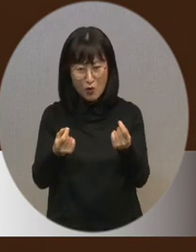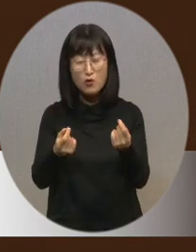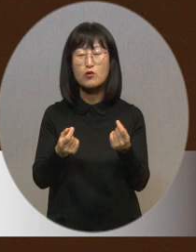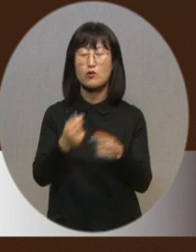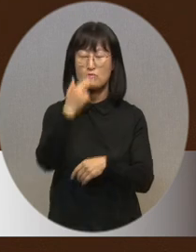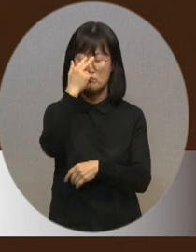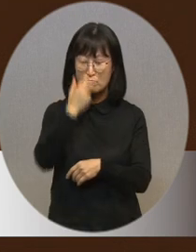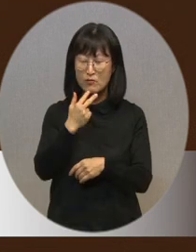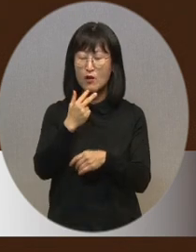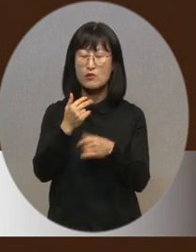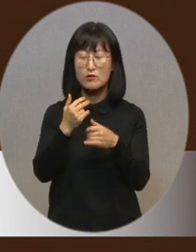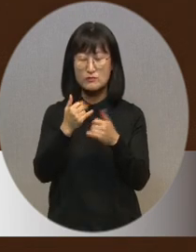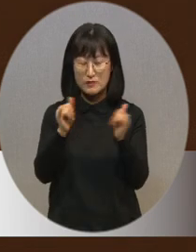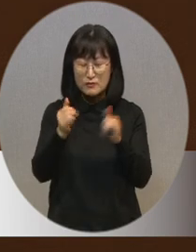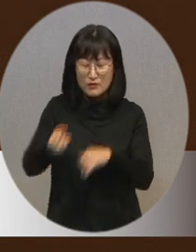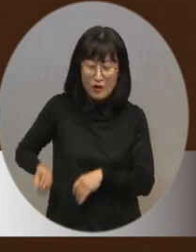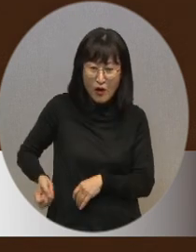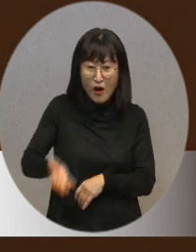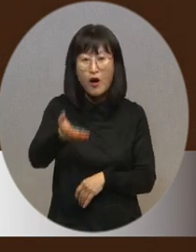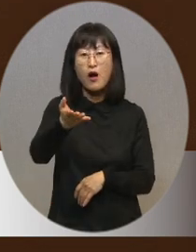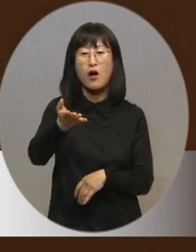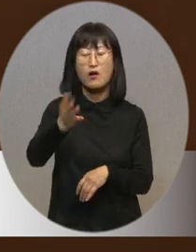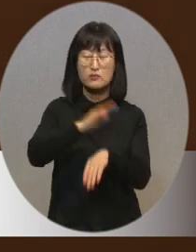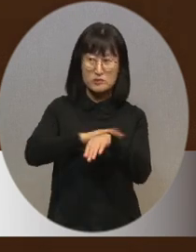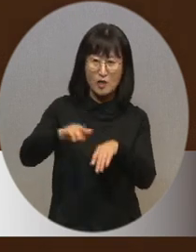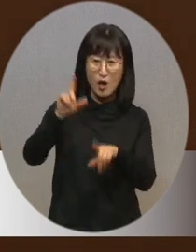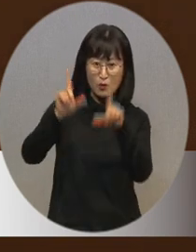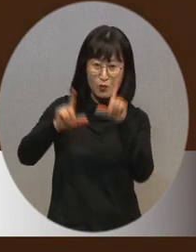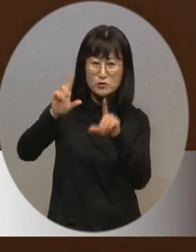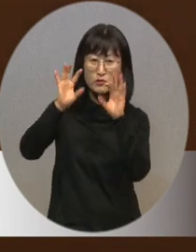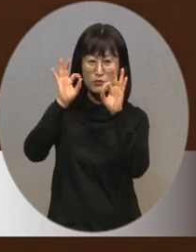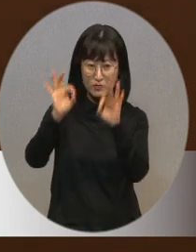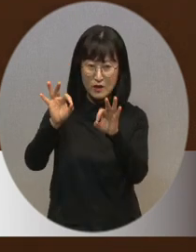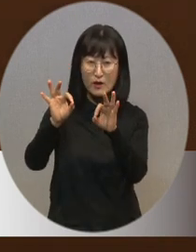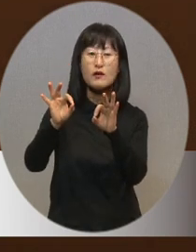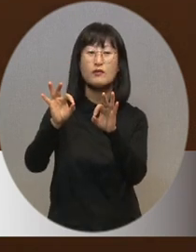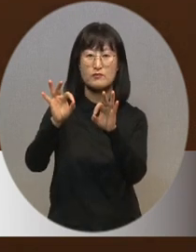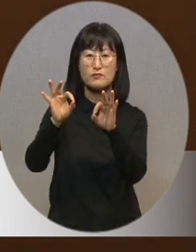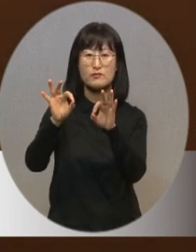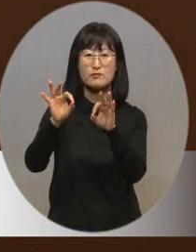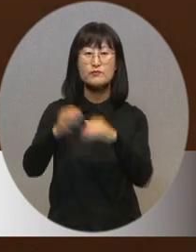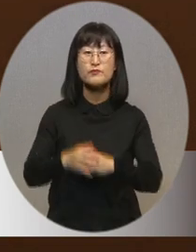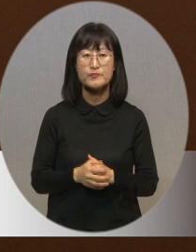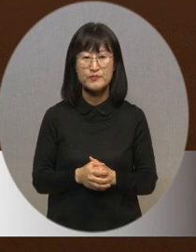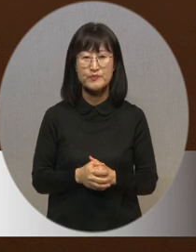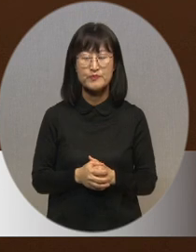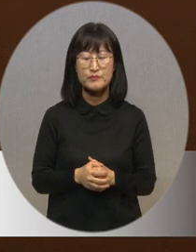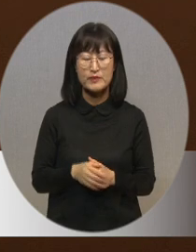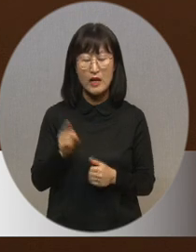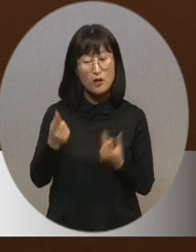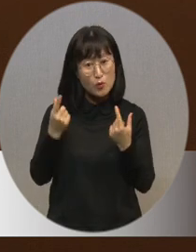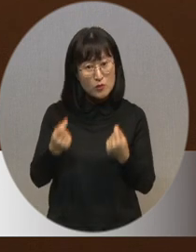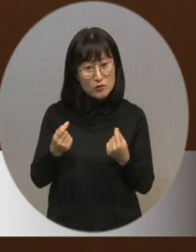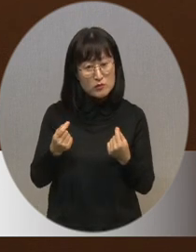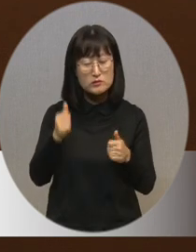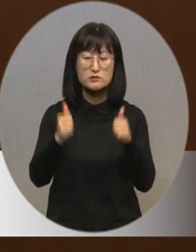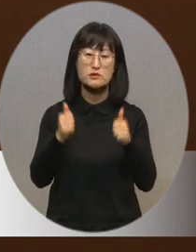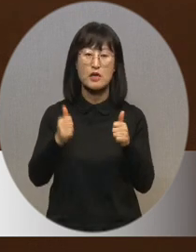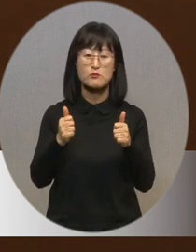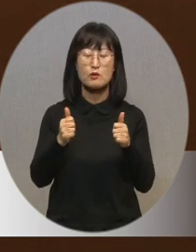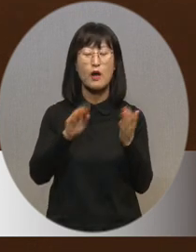일상생활을 하는데 지장이 없는 모습을 이제 봤어가지고 이제 이런 자리가 많이